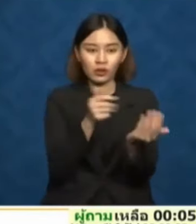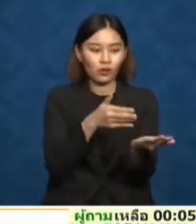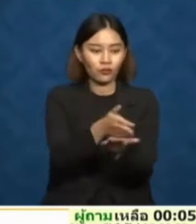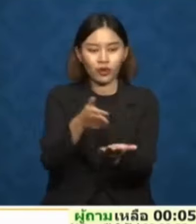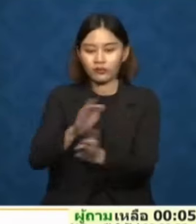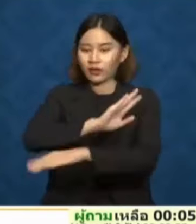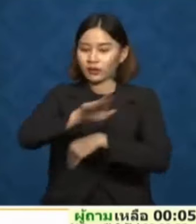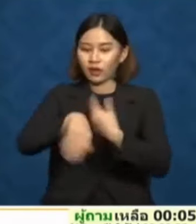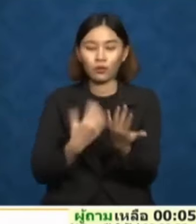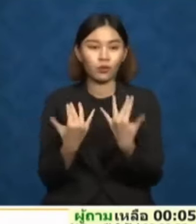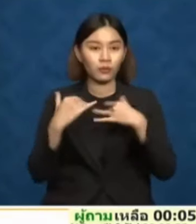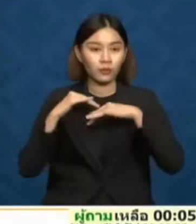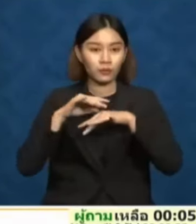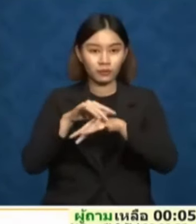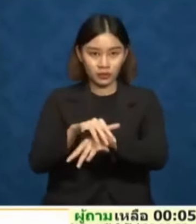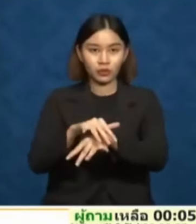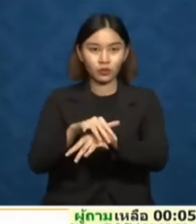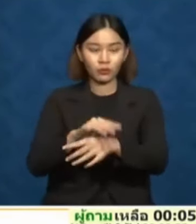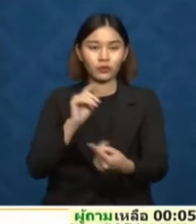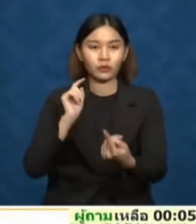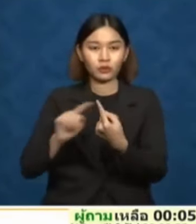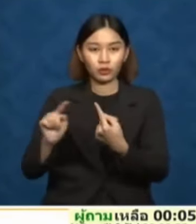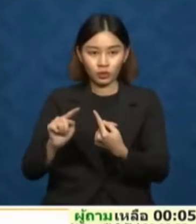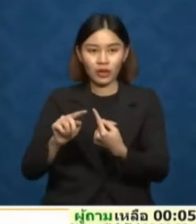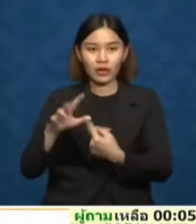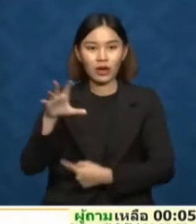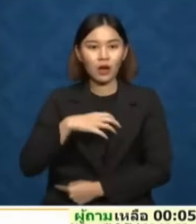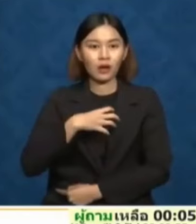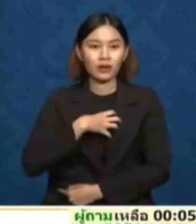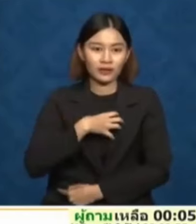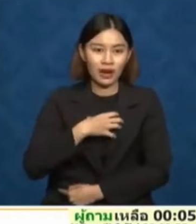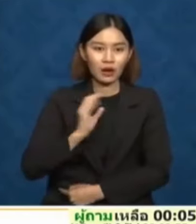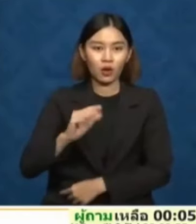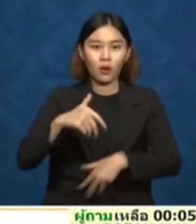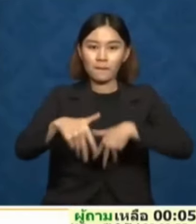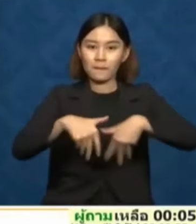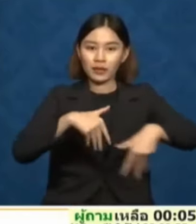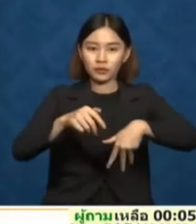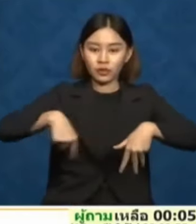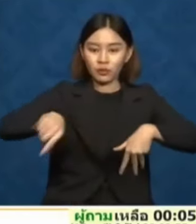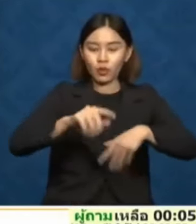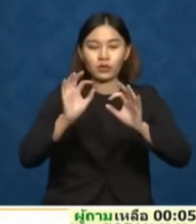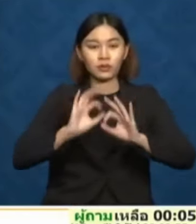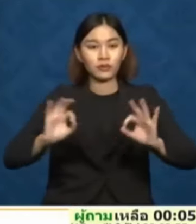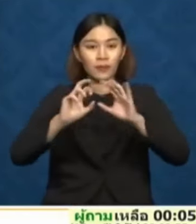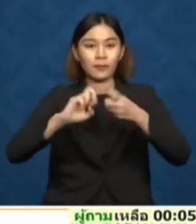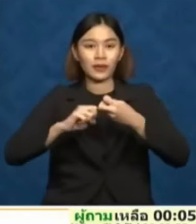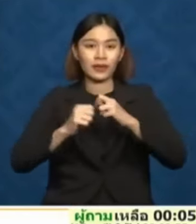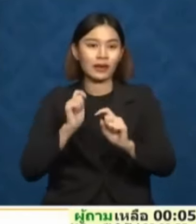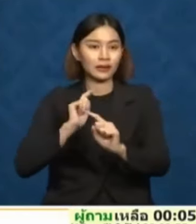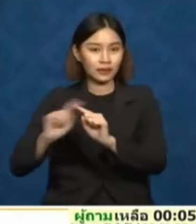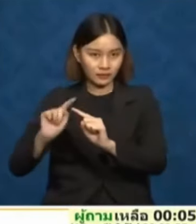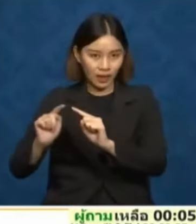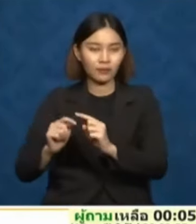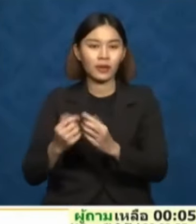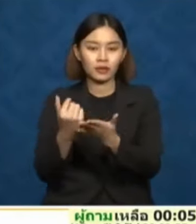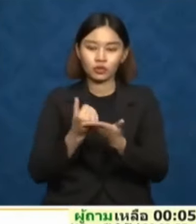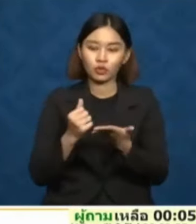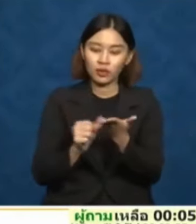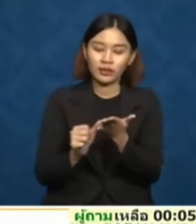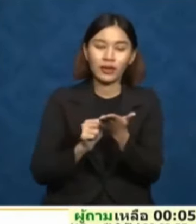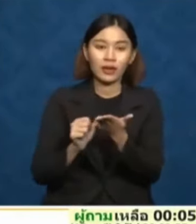เข้ามามีส่วนร่วมนะครับในการที่จะนำเอาความต้องการของพี่น้องประชาชนโดยเฉพาะประเด็นเป็นปัญหาต่างๆเนี่ยเข้ามาแก้